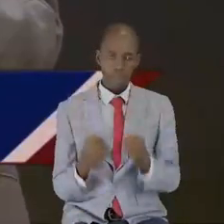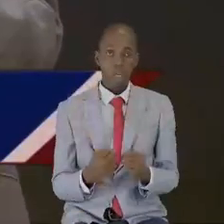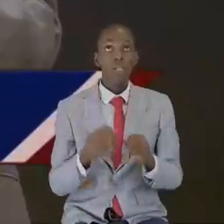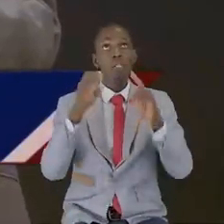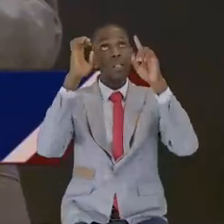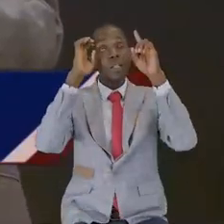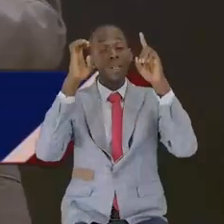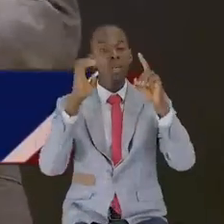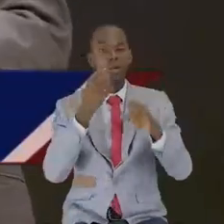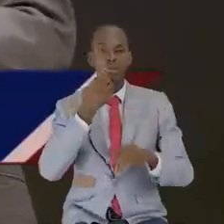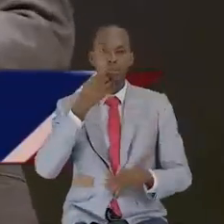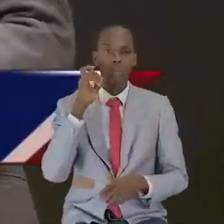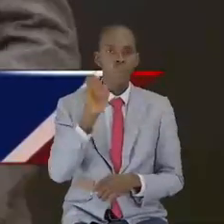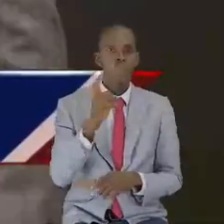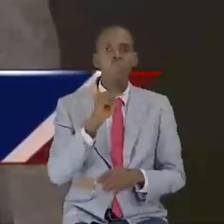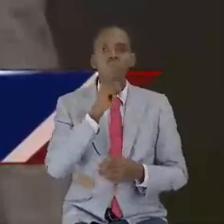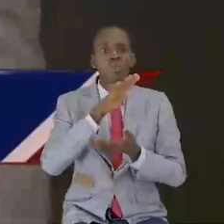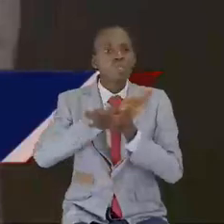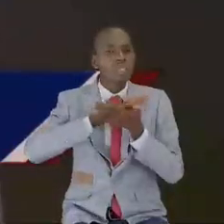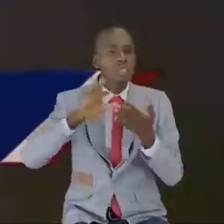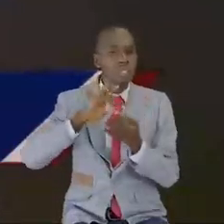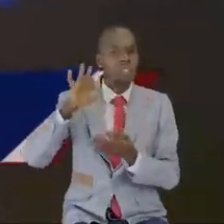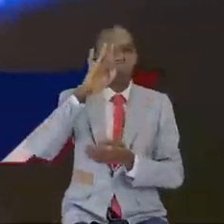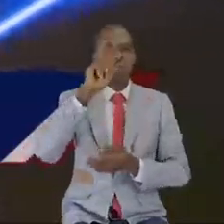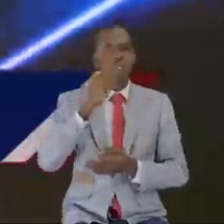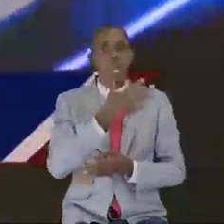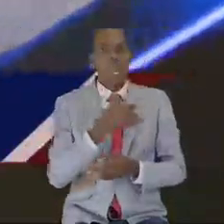esprits impurs et ils sortent.